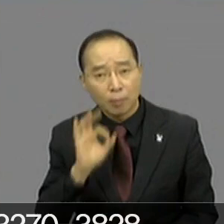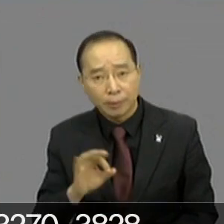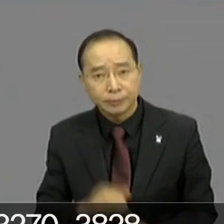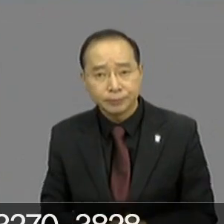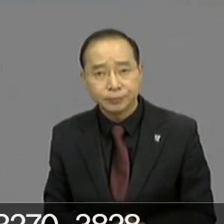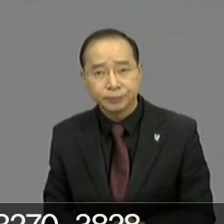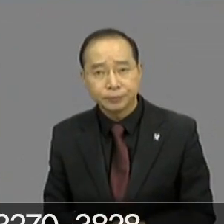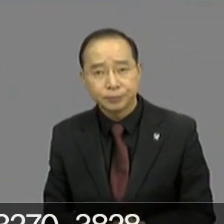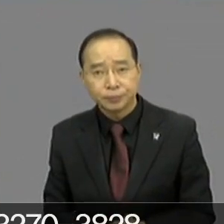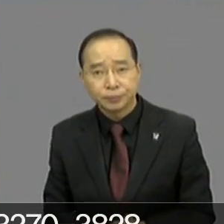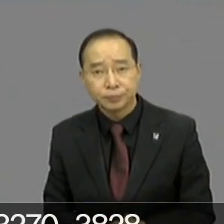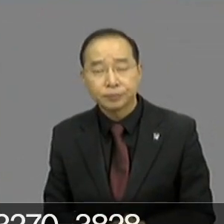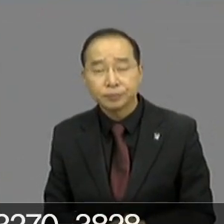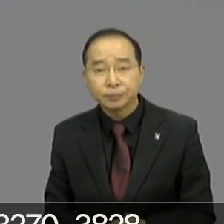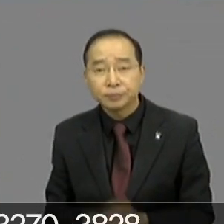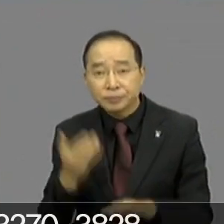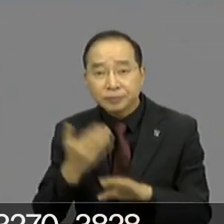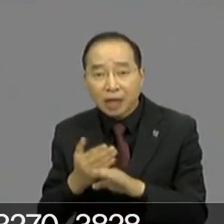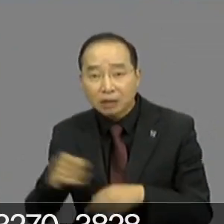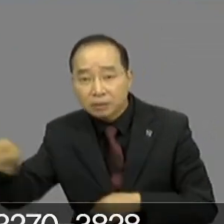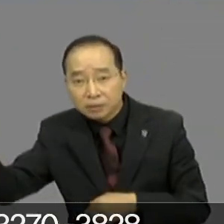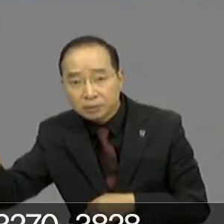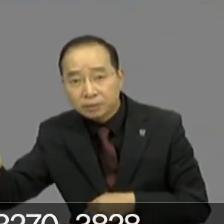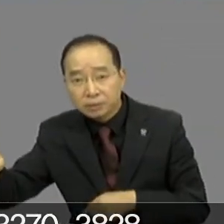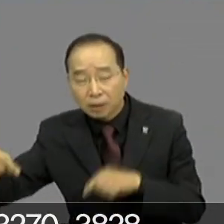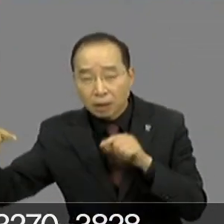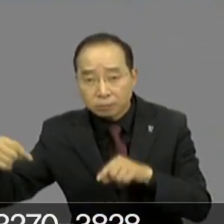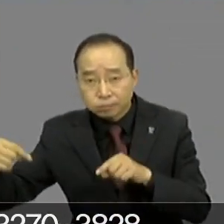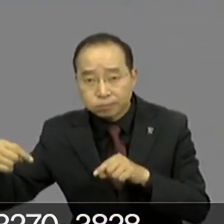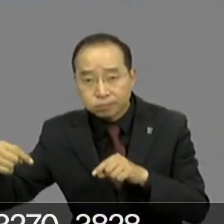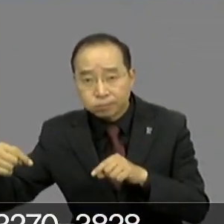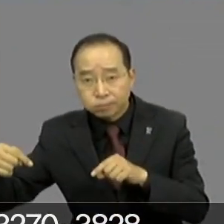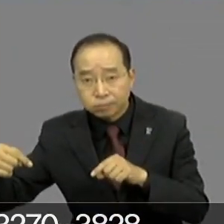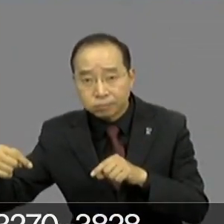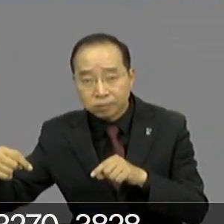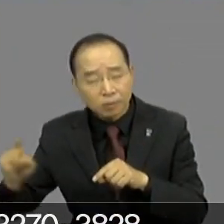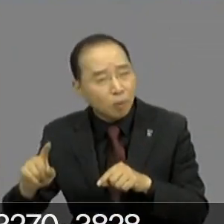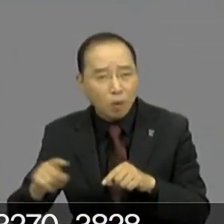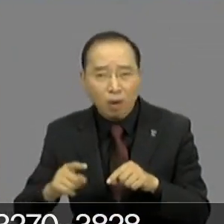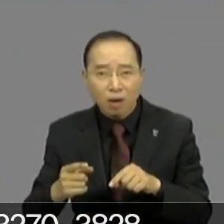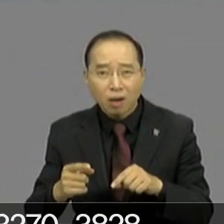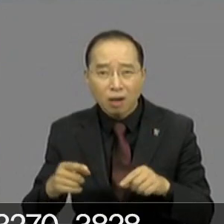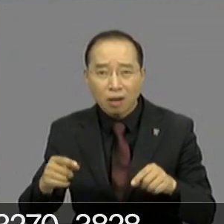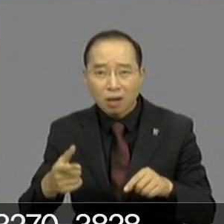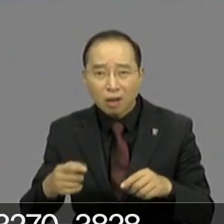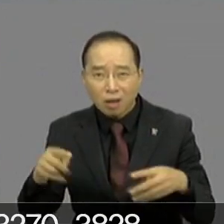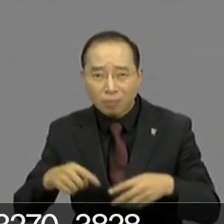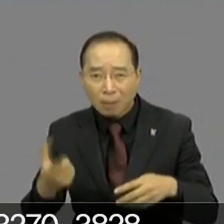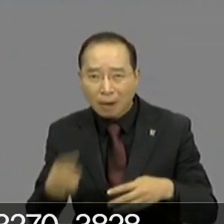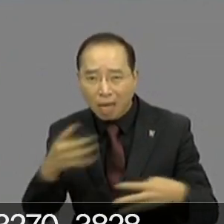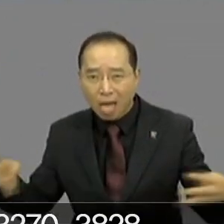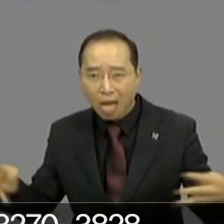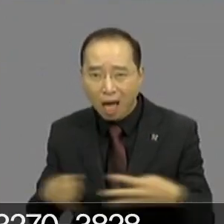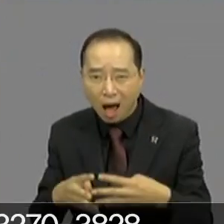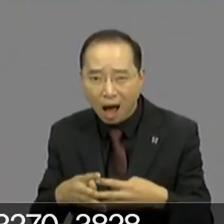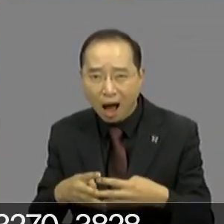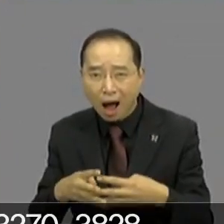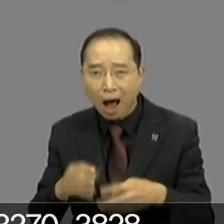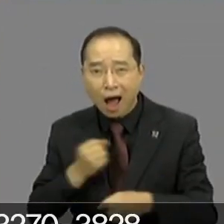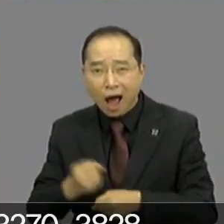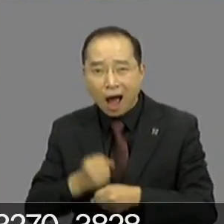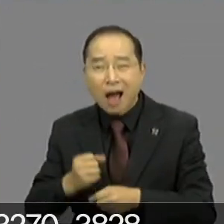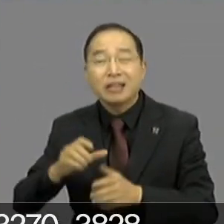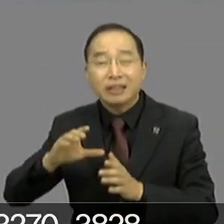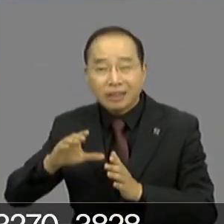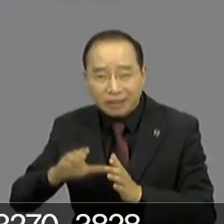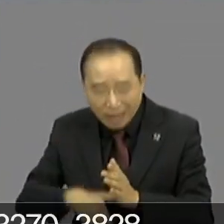저쪽의 협상해 말려 들어가거나 또는 팜 일을 빨리 해서 뭔가 결론을 내야 되겠다고 하는